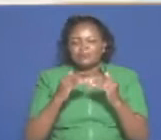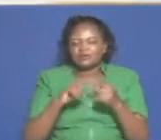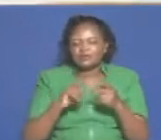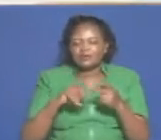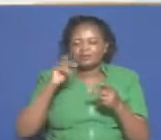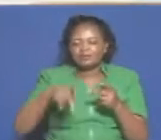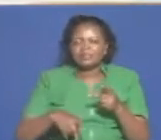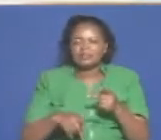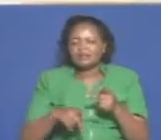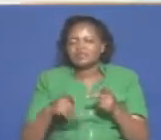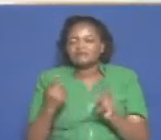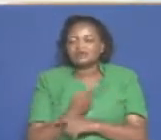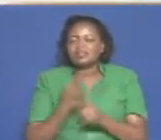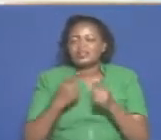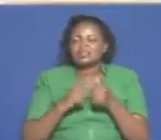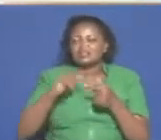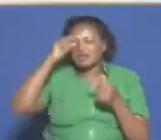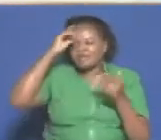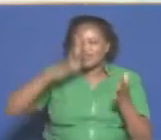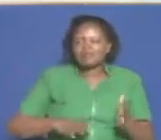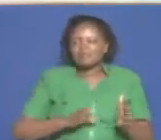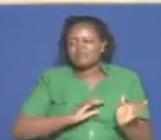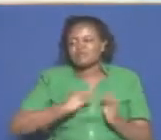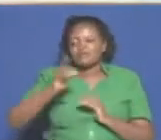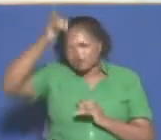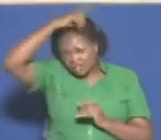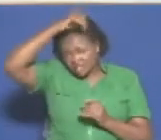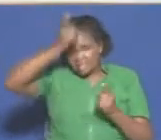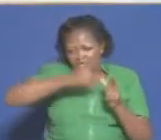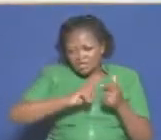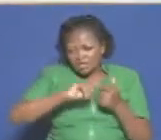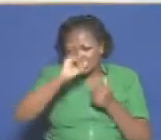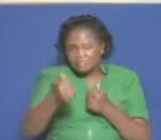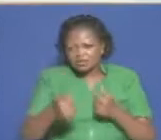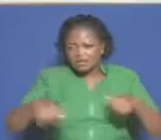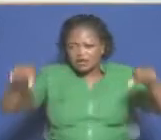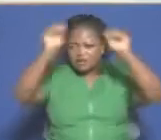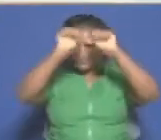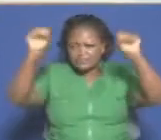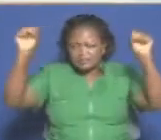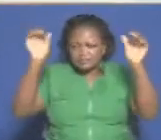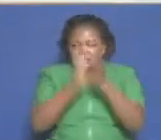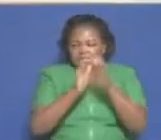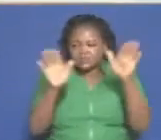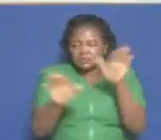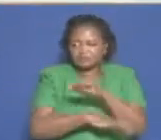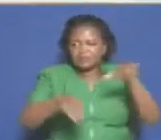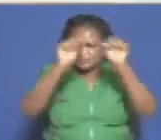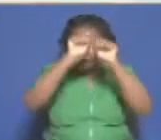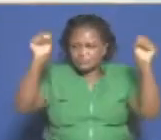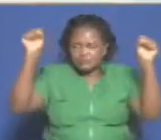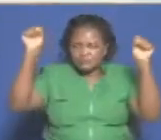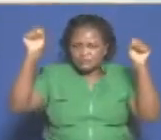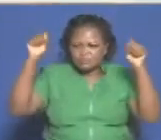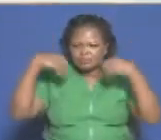upate governor pia songe mpaka pengine degree, alafu sasa upate president na maybe the deputy president wapewe